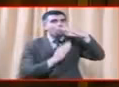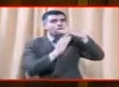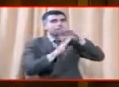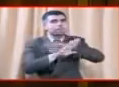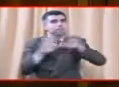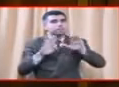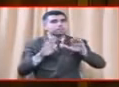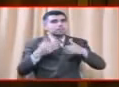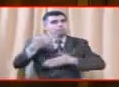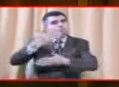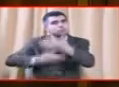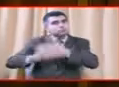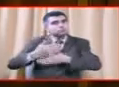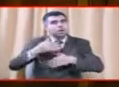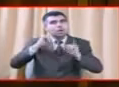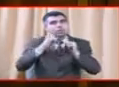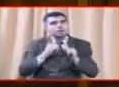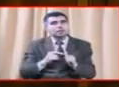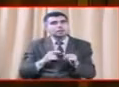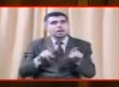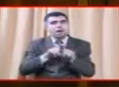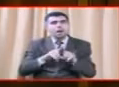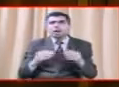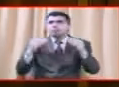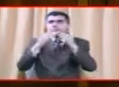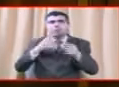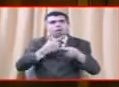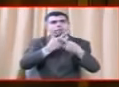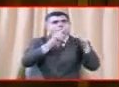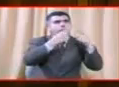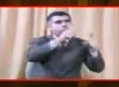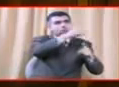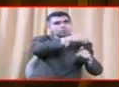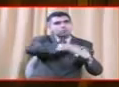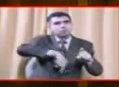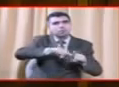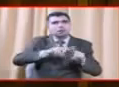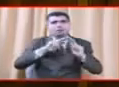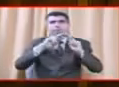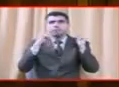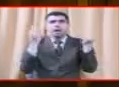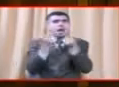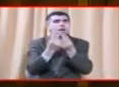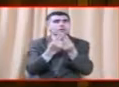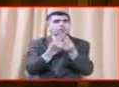الوطنية مع أي كان، لأننا نعتبر بأن مسألة